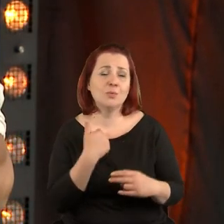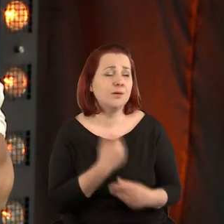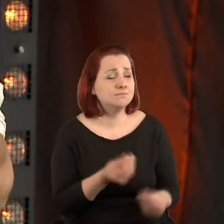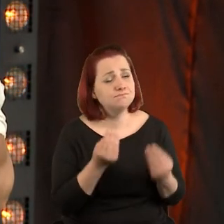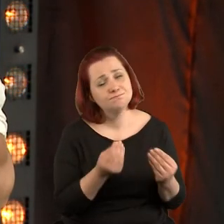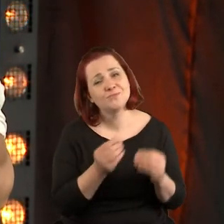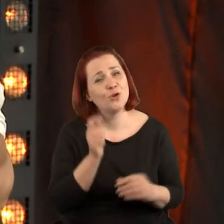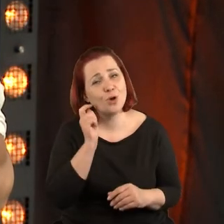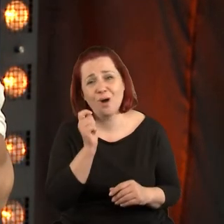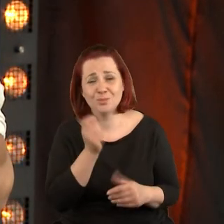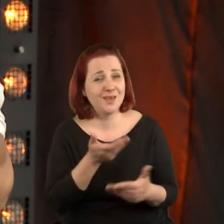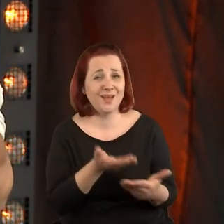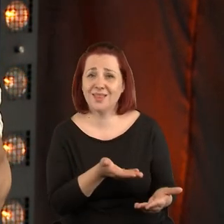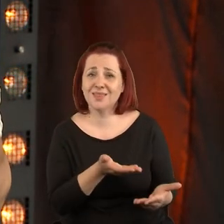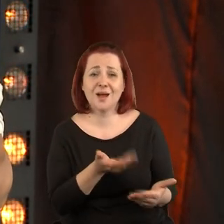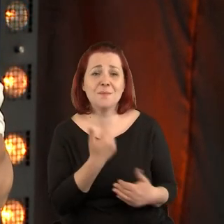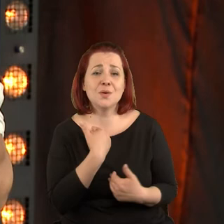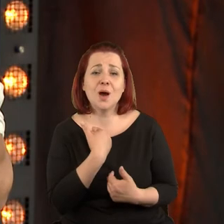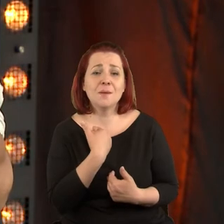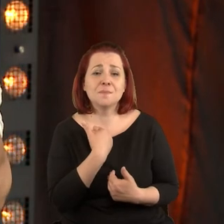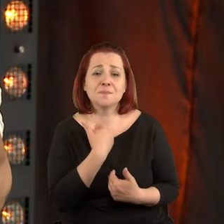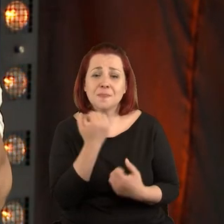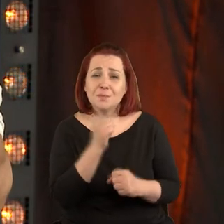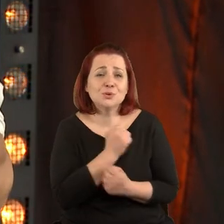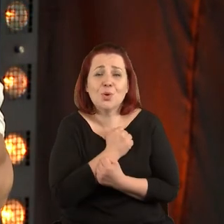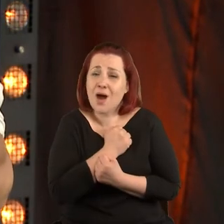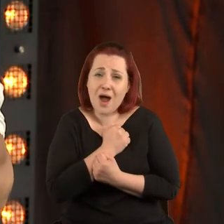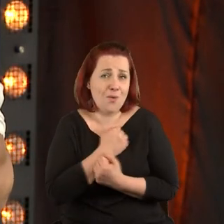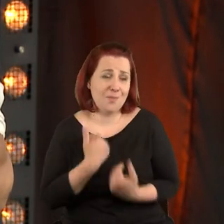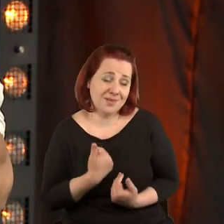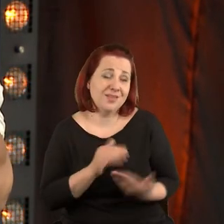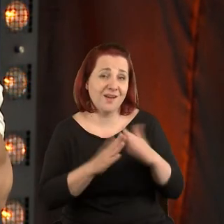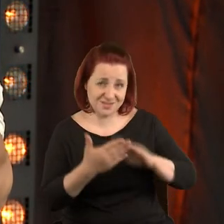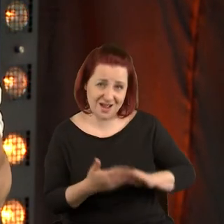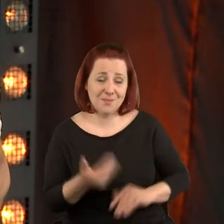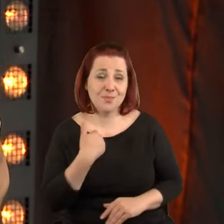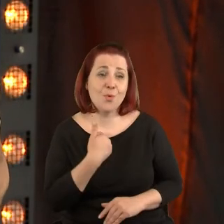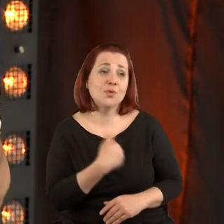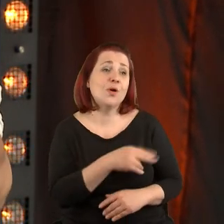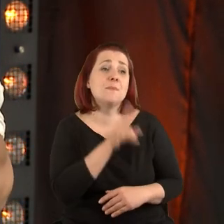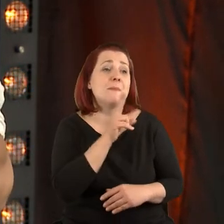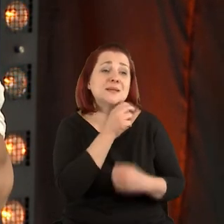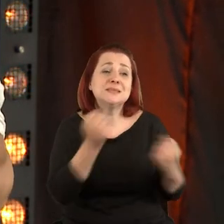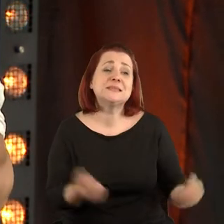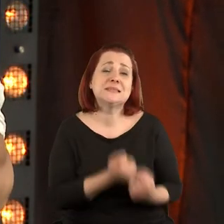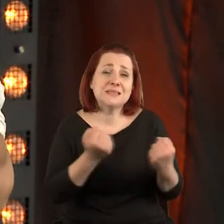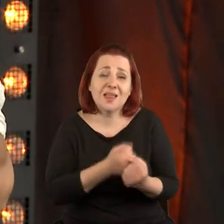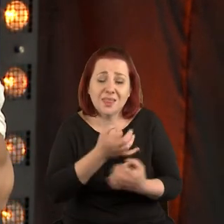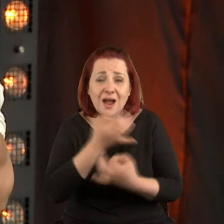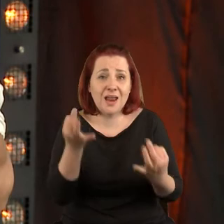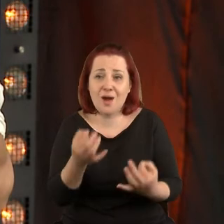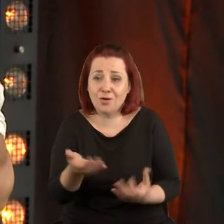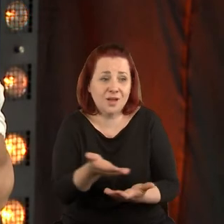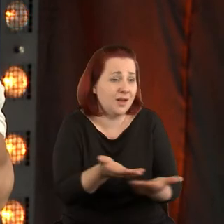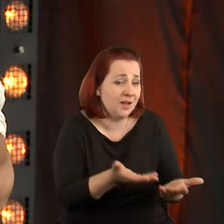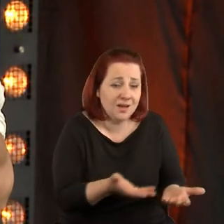kobietą i bardzo, bardzo, bardzo mnie kochała, zresztą ja ją też, i starała się dla mnie jak najlepiej, ale jakby ona nie miała pomysłu